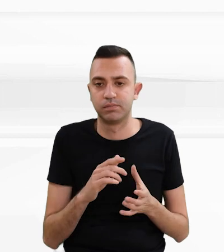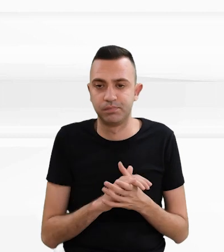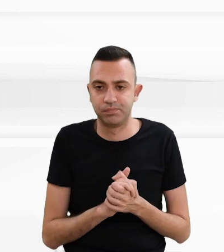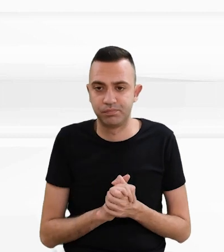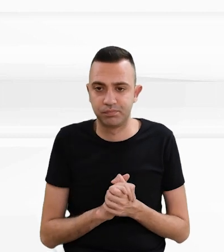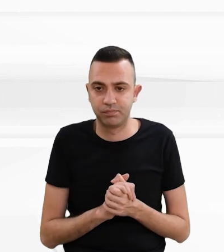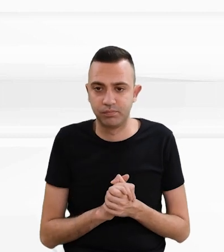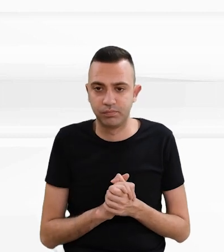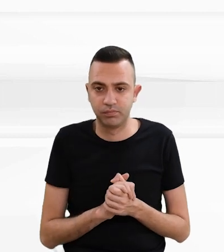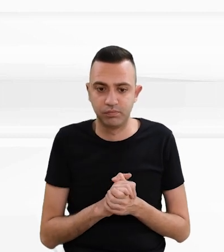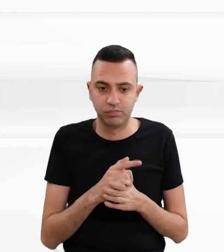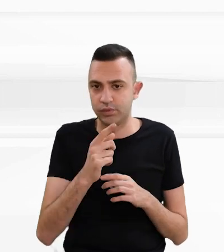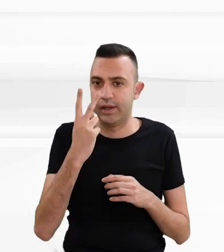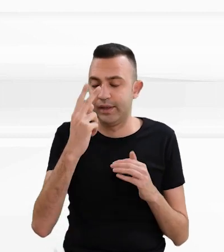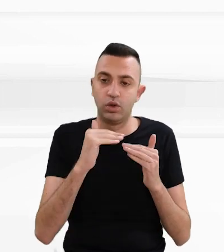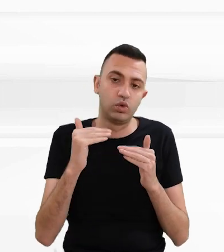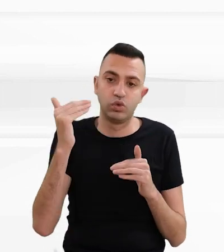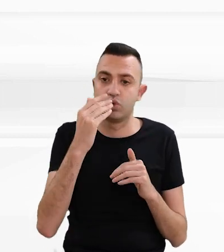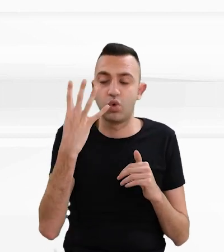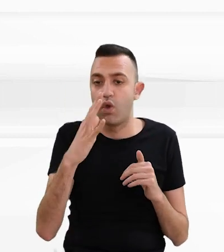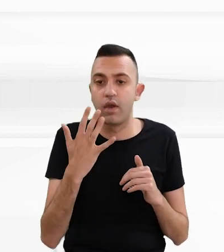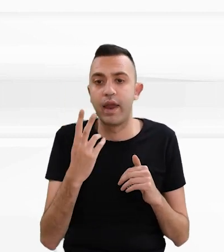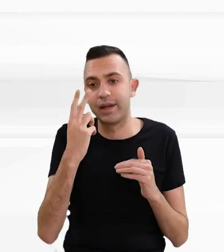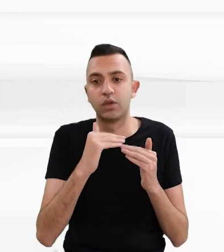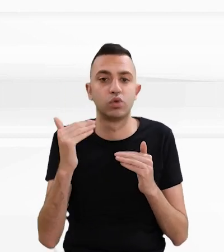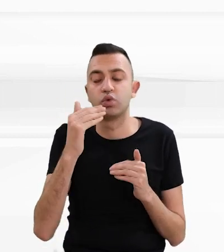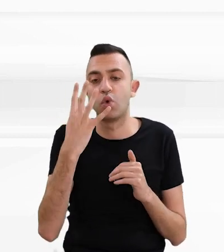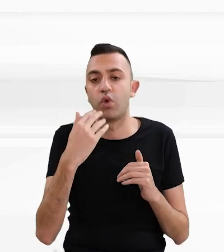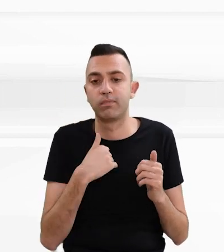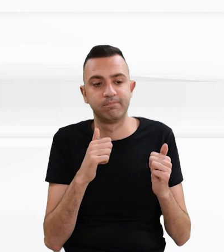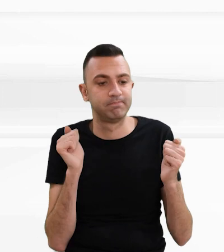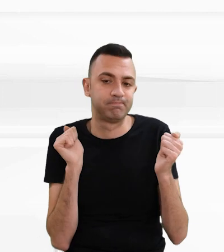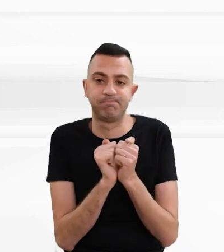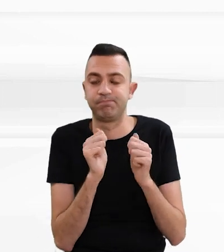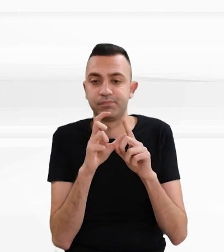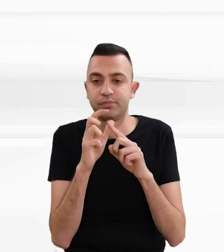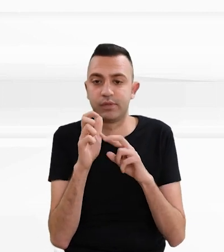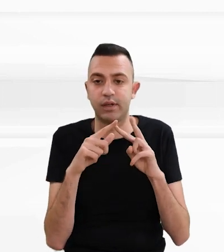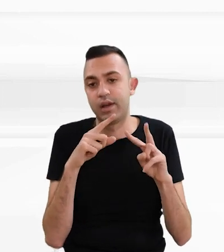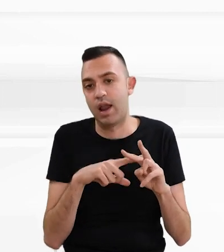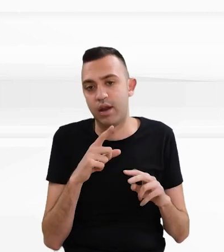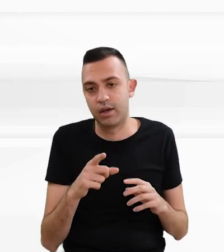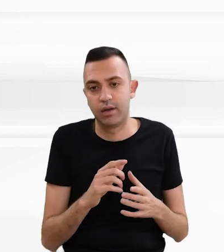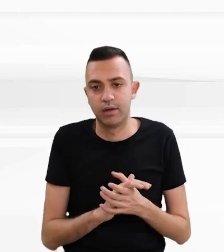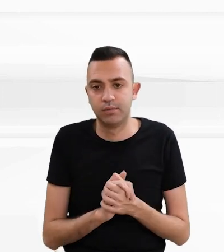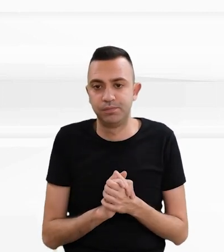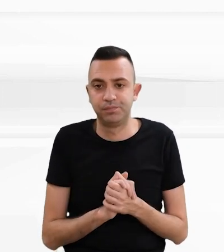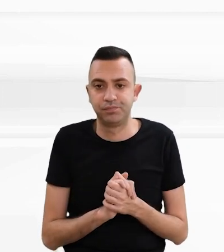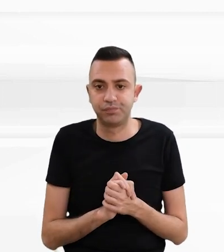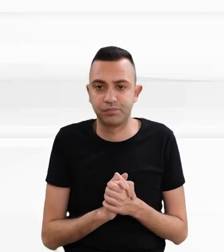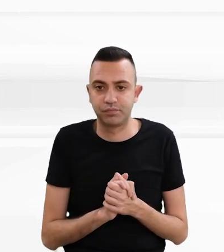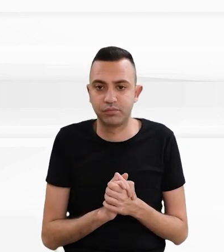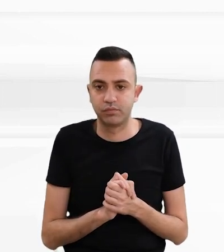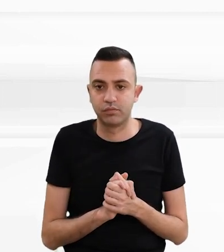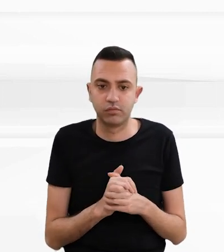mesela burada iki yüzlü 4 w204 birbirine denktir O halde böyle yazamam Peki şunu yazabilir miyim